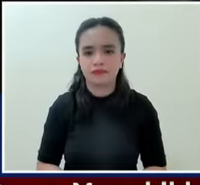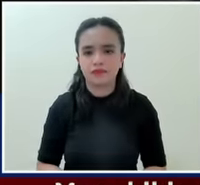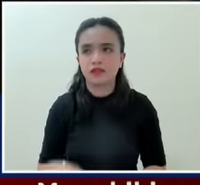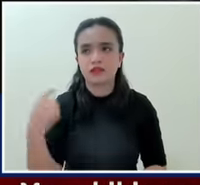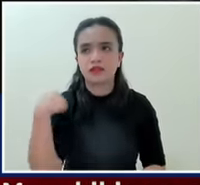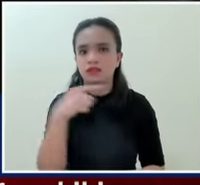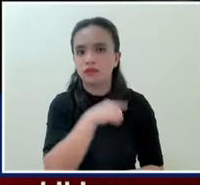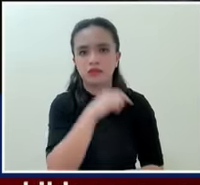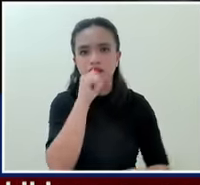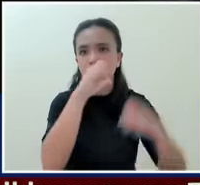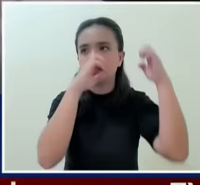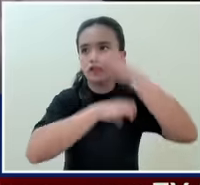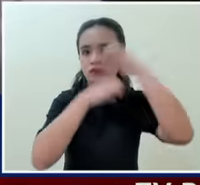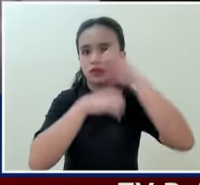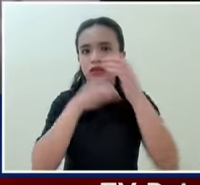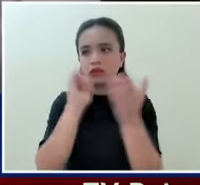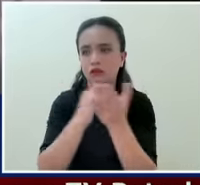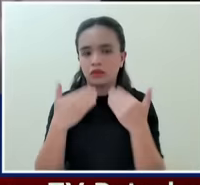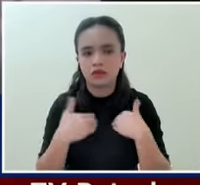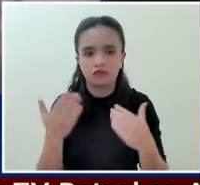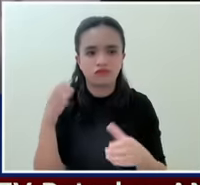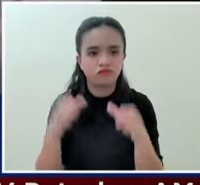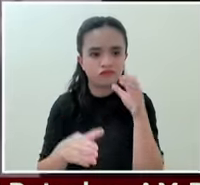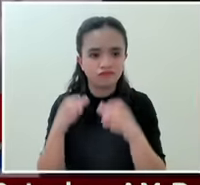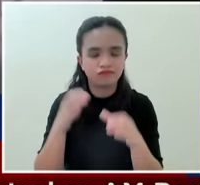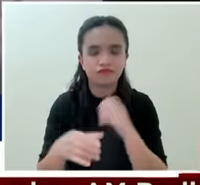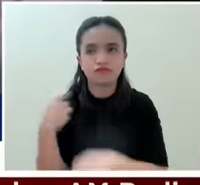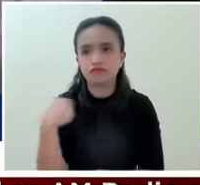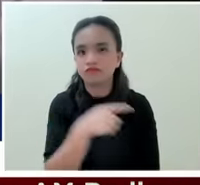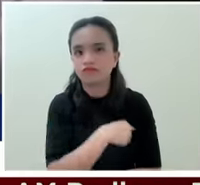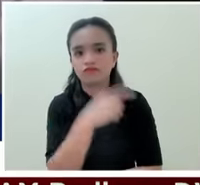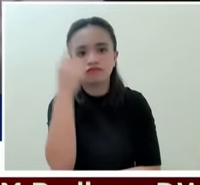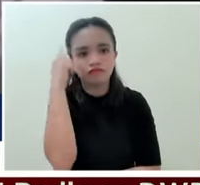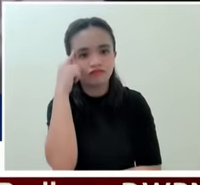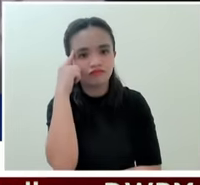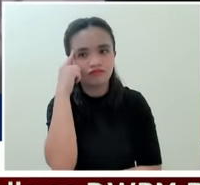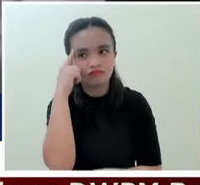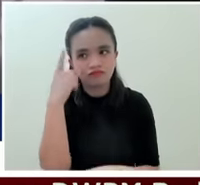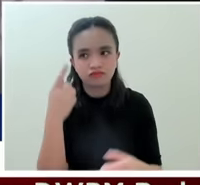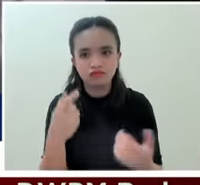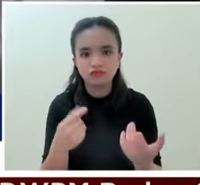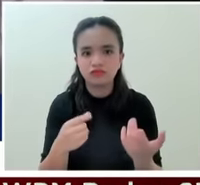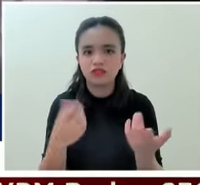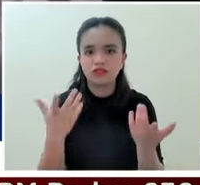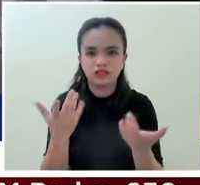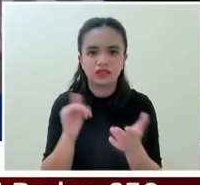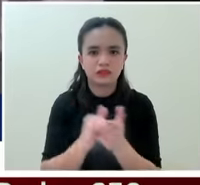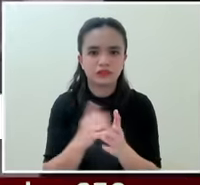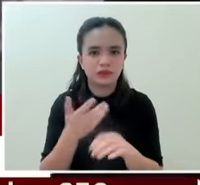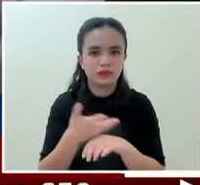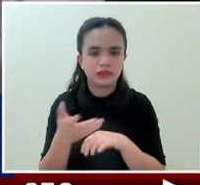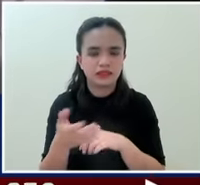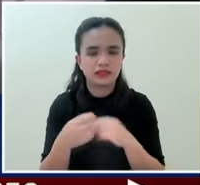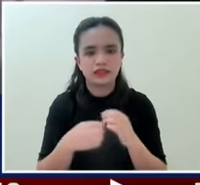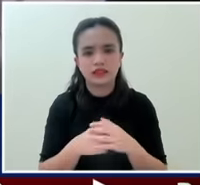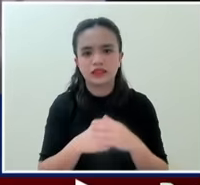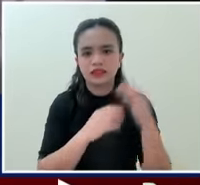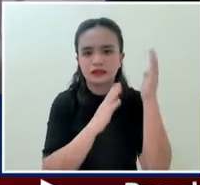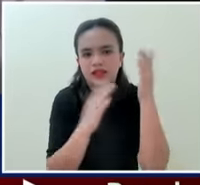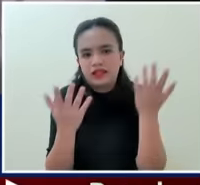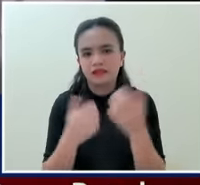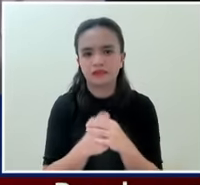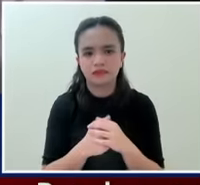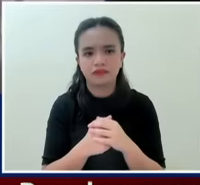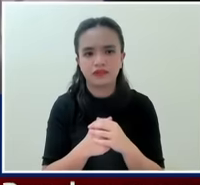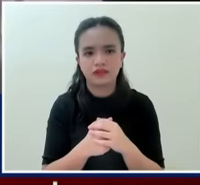kami may kasong gayaan. Akala po namin itong gay po, ayun pala niloko po kami. Sa anak ko, ano,